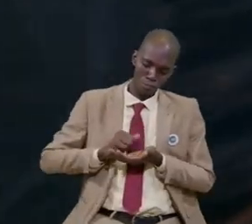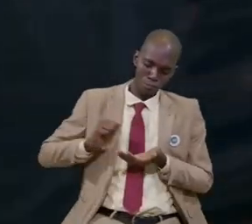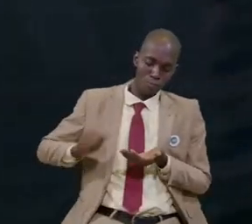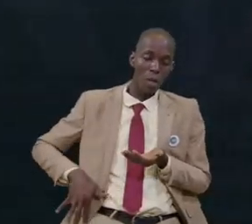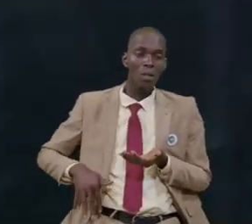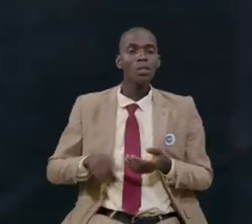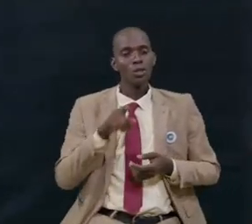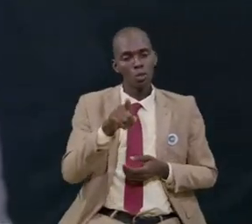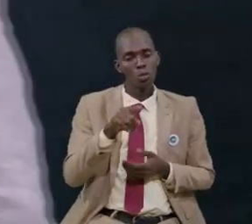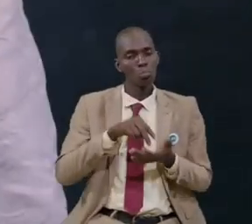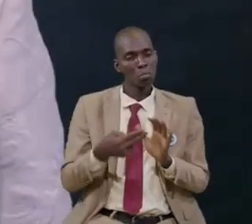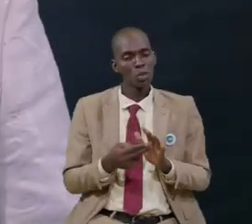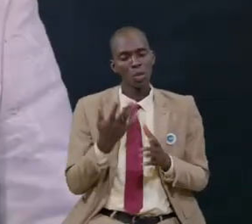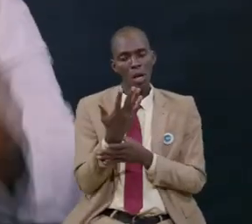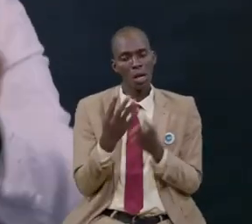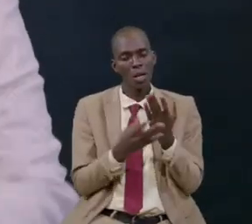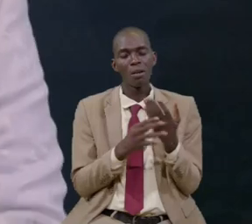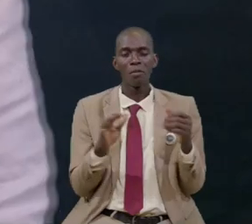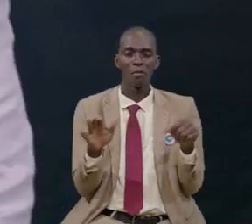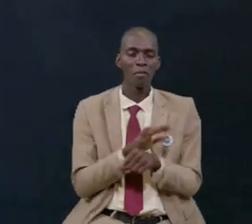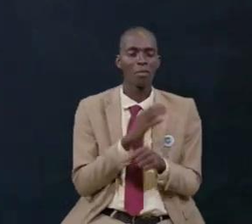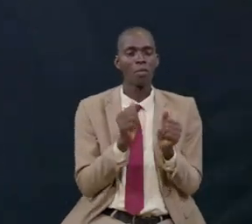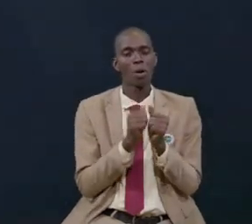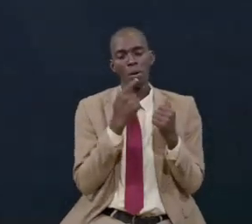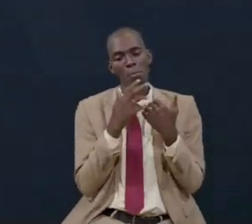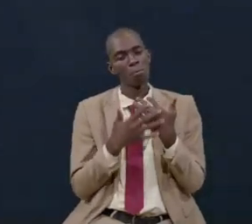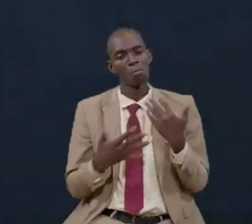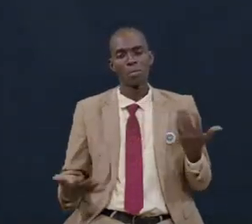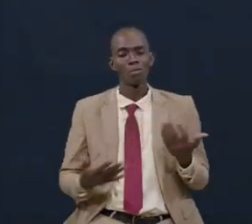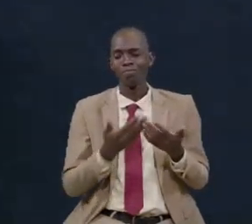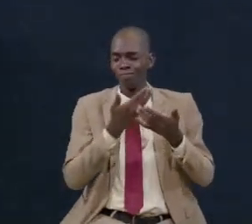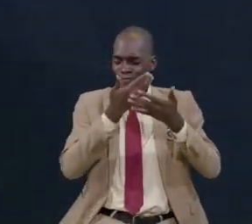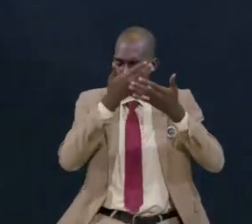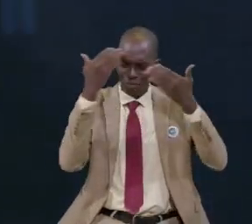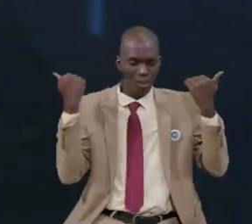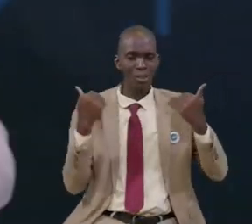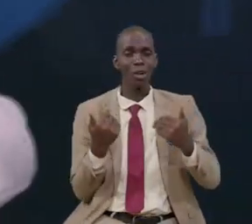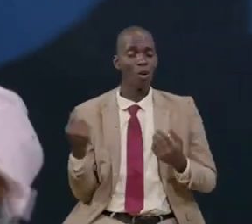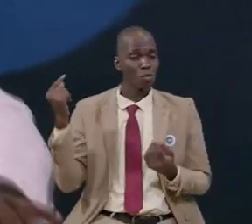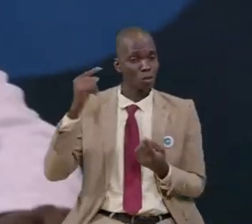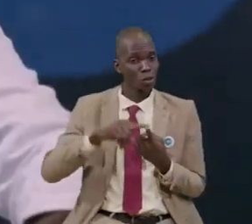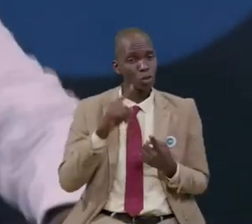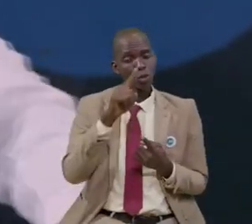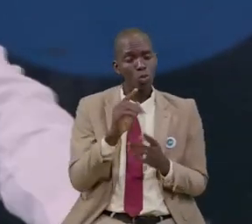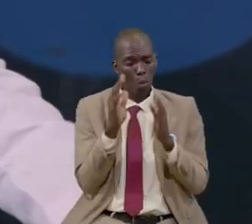à avorter une grossesse, alors vos mains sont pleines de sang. Vous devez vous repentir